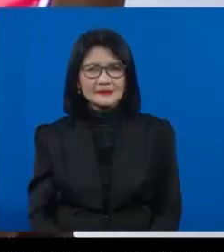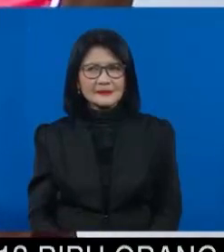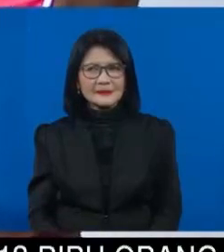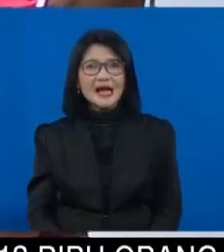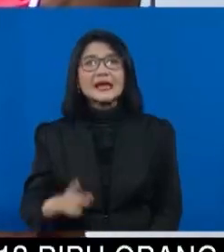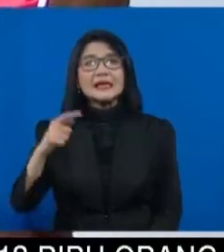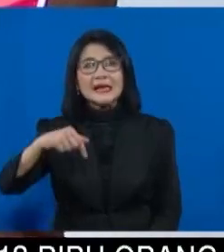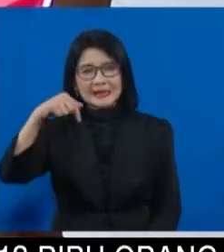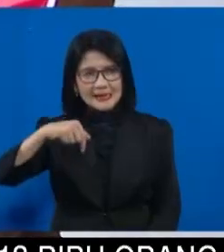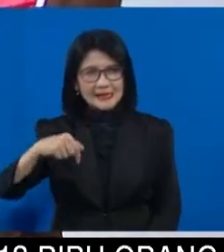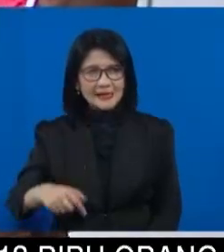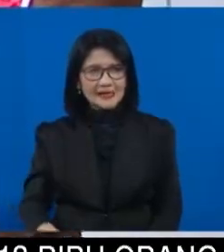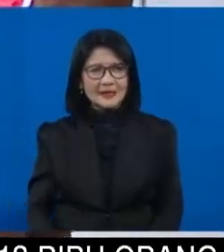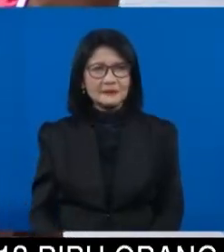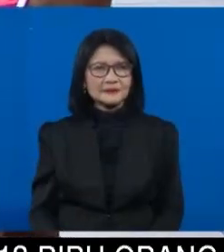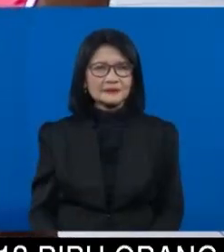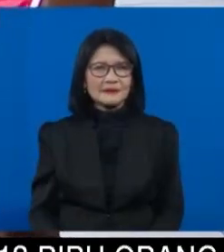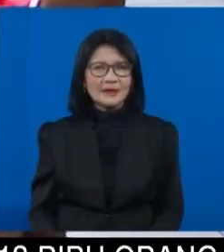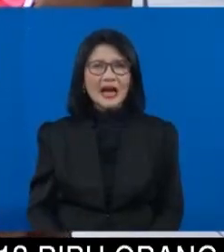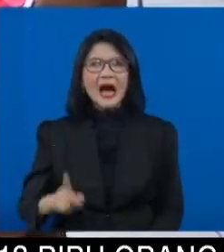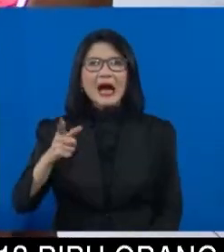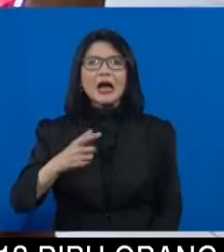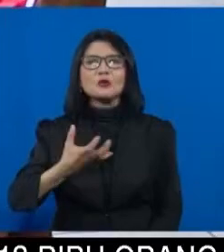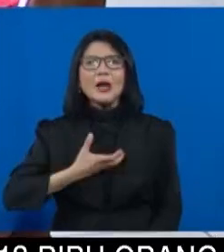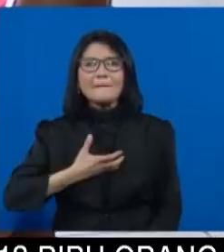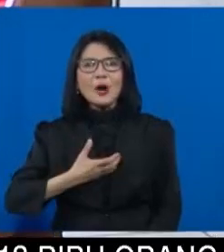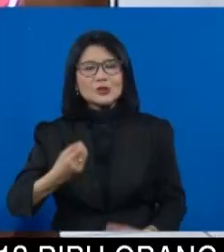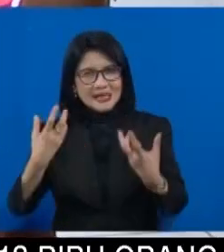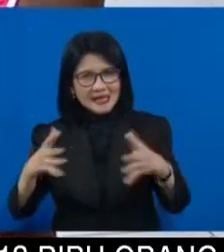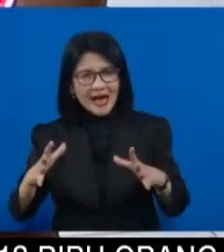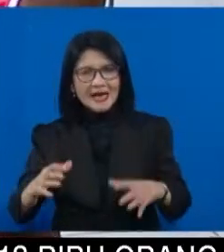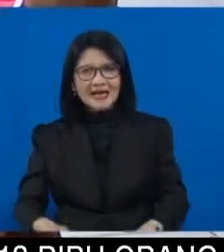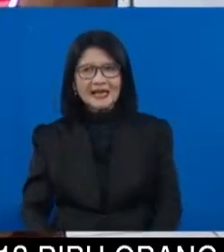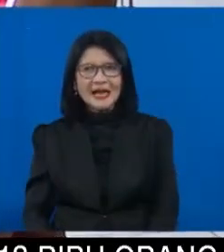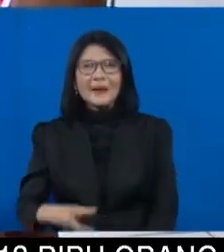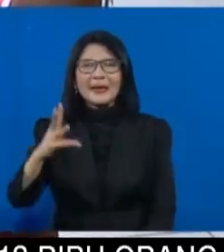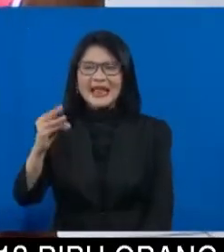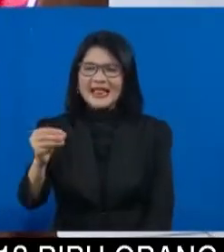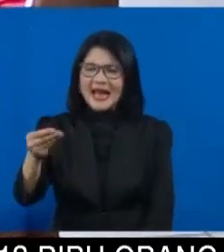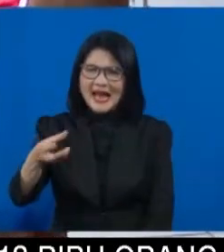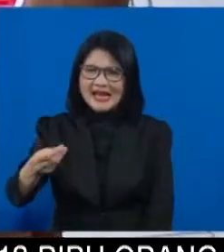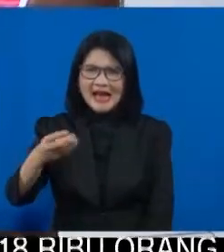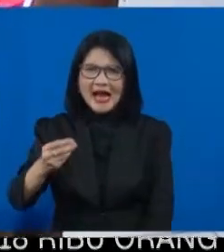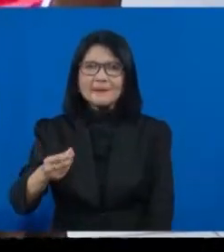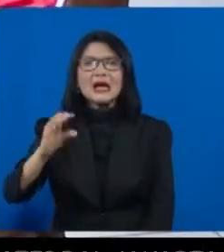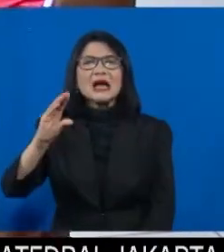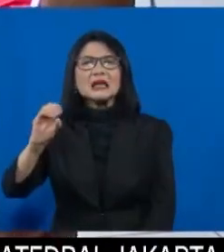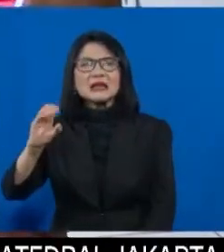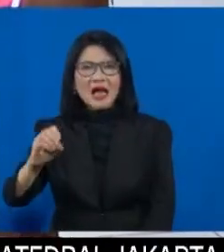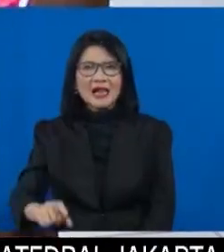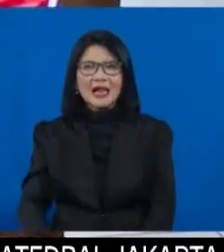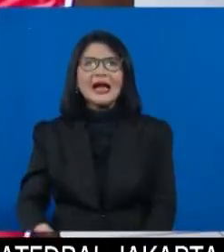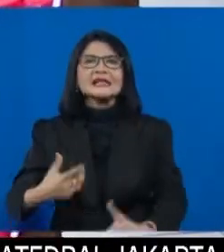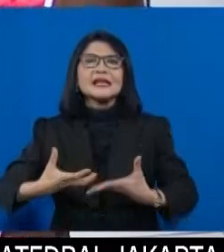Ternyata nih kalau udah mau mateng. Makin lengket kan ya Pak ya, makin kental, makin jadi berat.